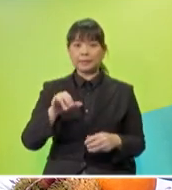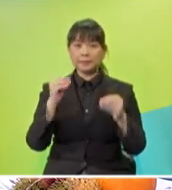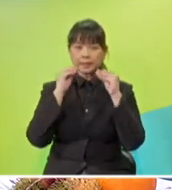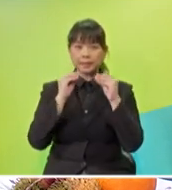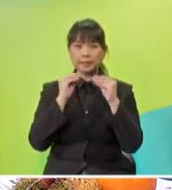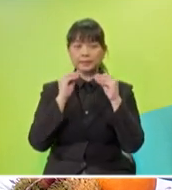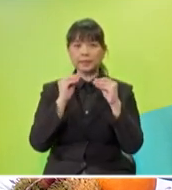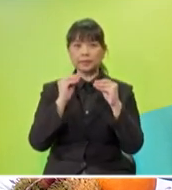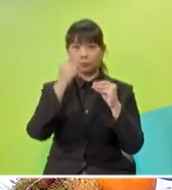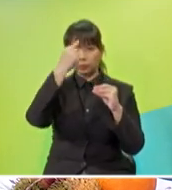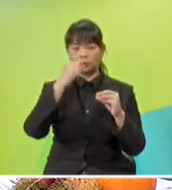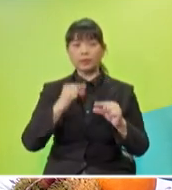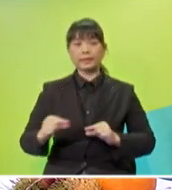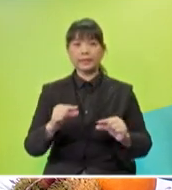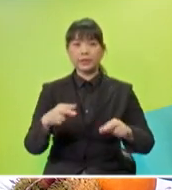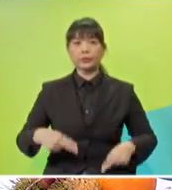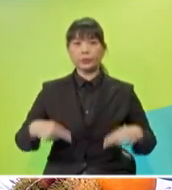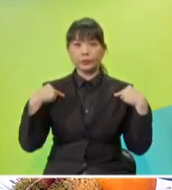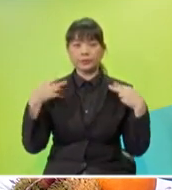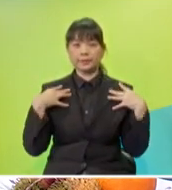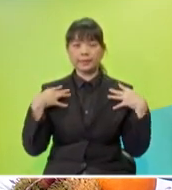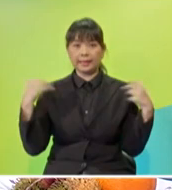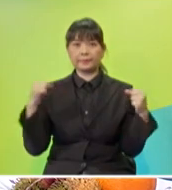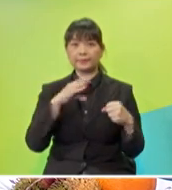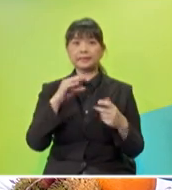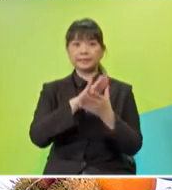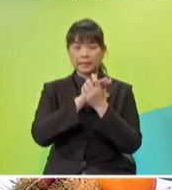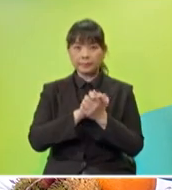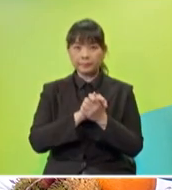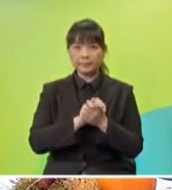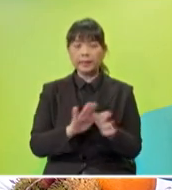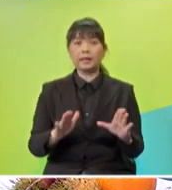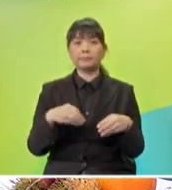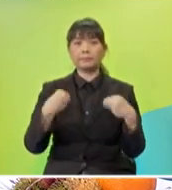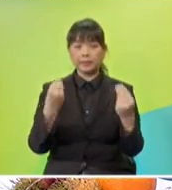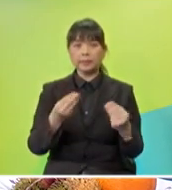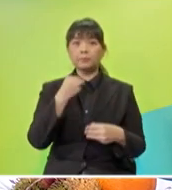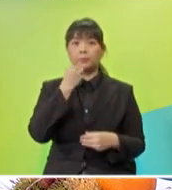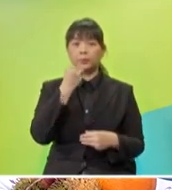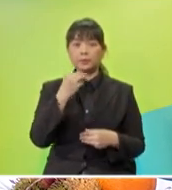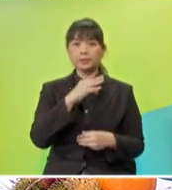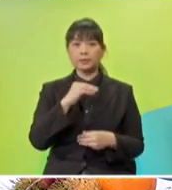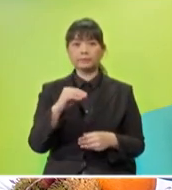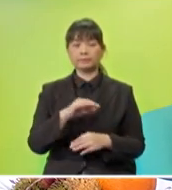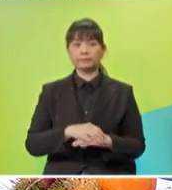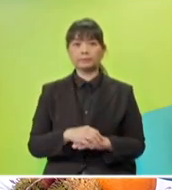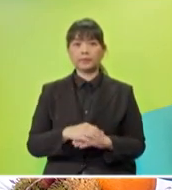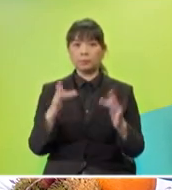gaya hidup sehat dan selamat bagi mata pelajaran pendidikan moral dan tak lupa